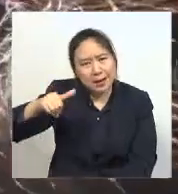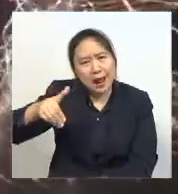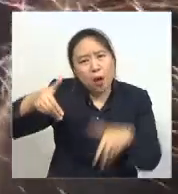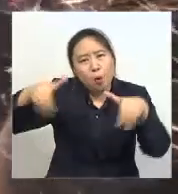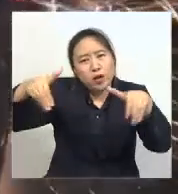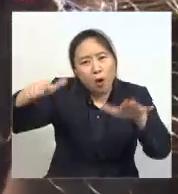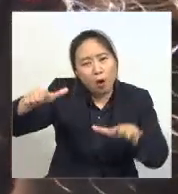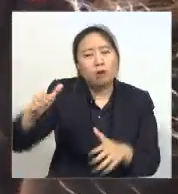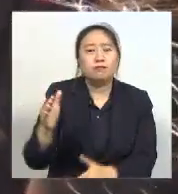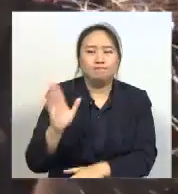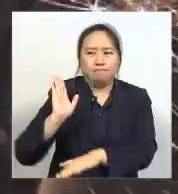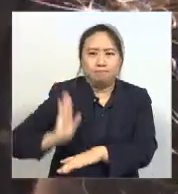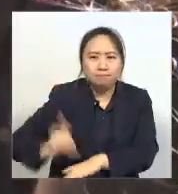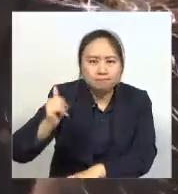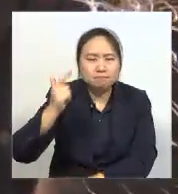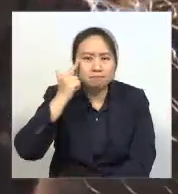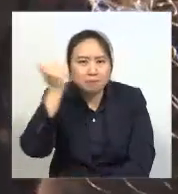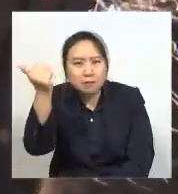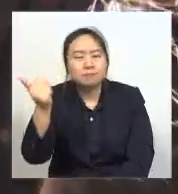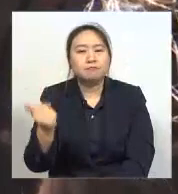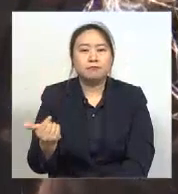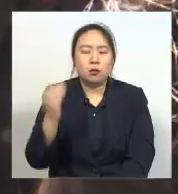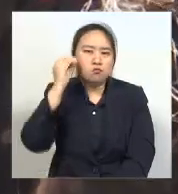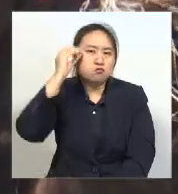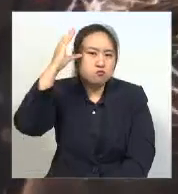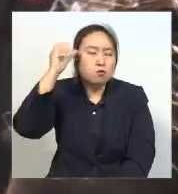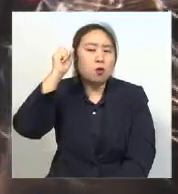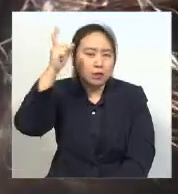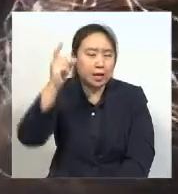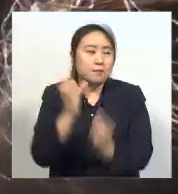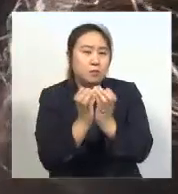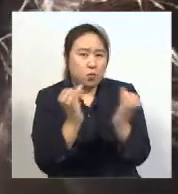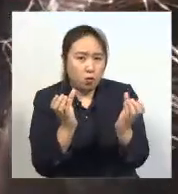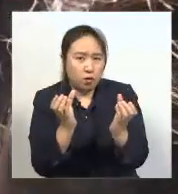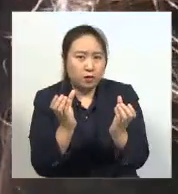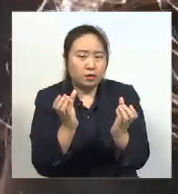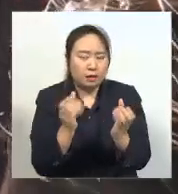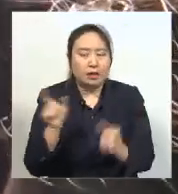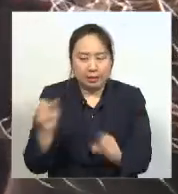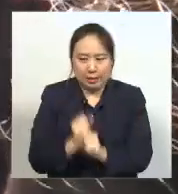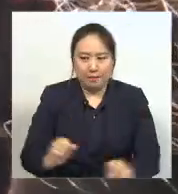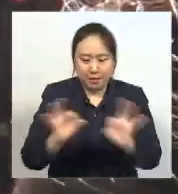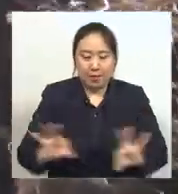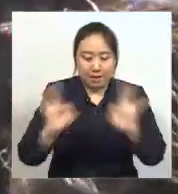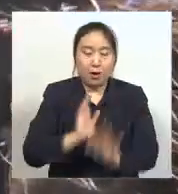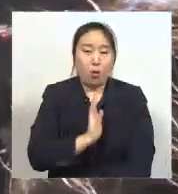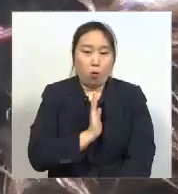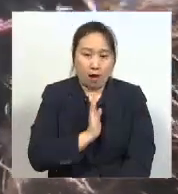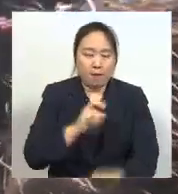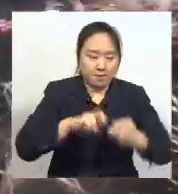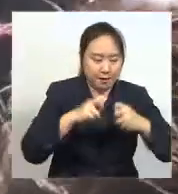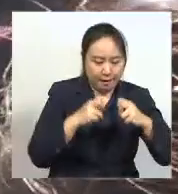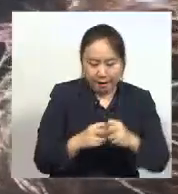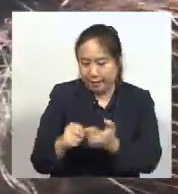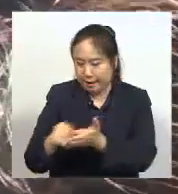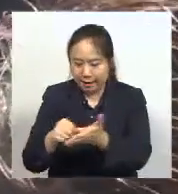ที่มีความเชี่ยวชาญนะครับมีความรู้ความเข้าใจในเรื่องรัฐธรรมนูญแล้วก็สามารถเป็นคนกลางที่สามารถจะแก้ไขปัญหาในเรื่องของการหาข้อส